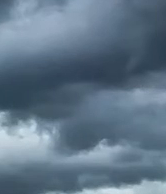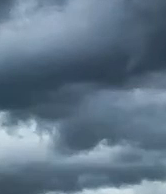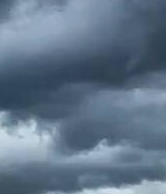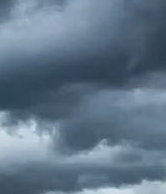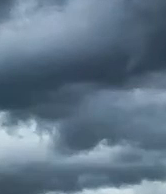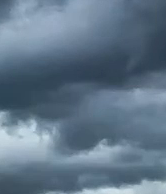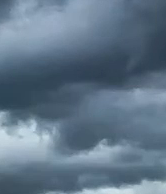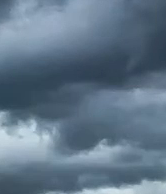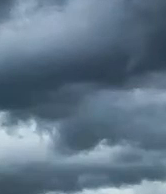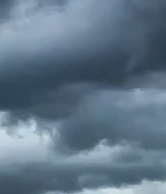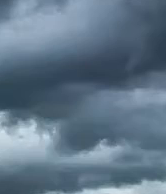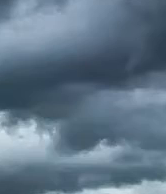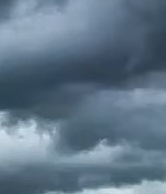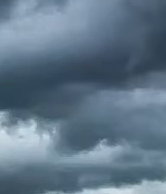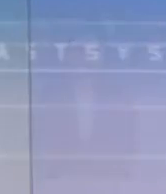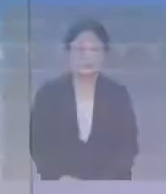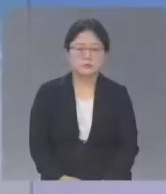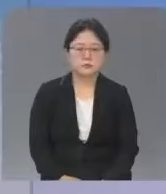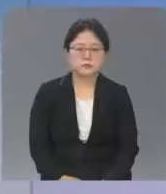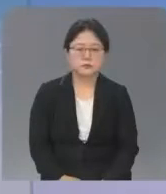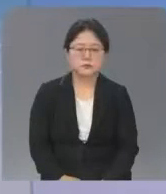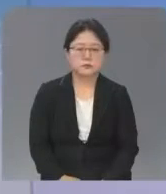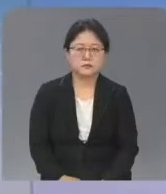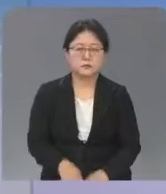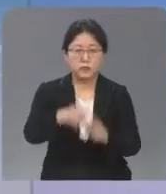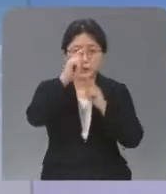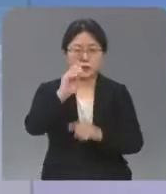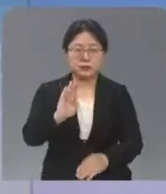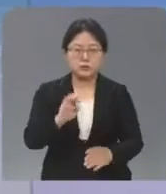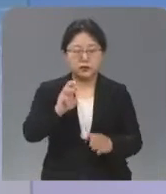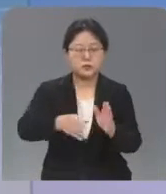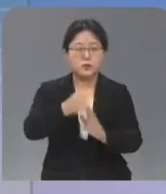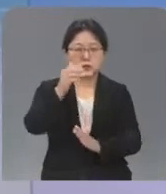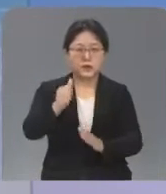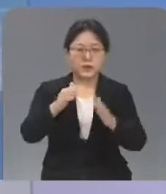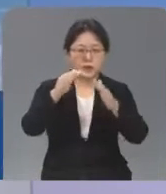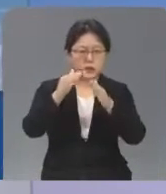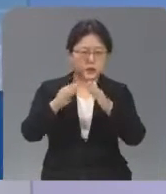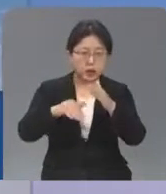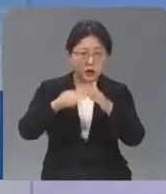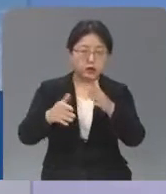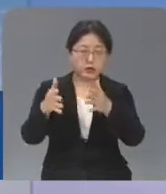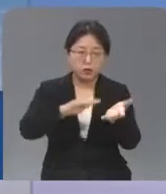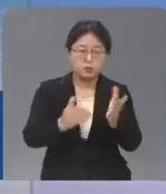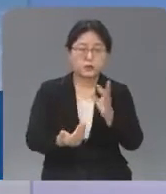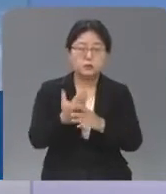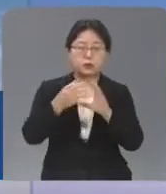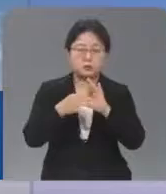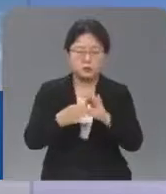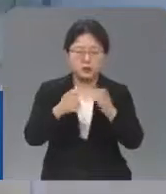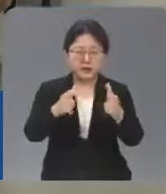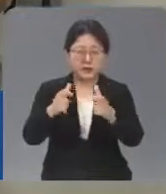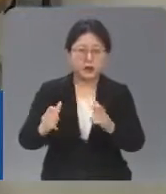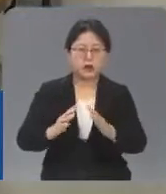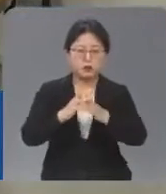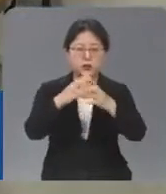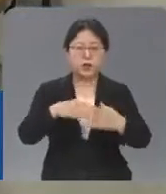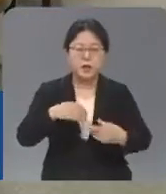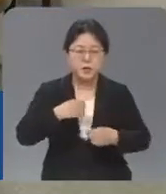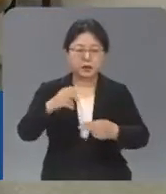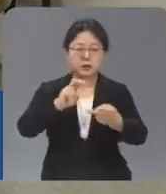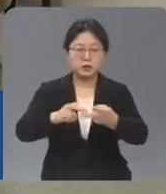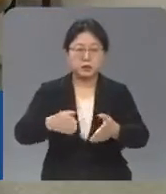서해남부 해상은 바다 안개가 짙게 끼겠습니다. 모레도 오후 한때 북부 지역에 소나기가 오겠고요. 주말 동안에는